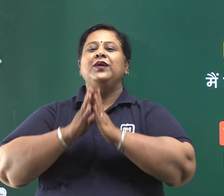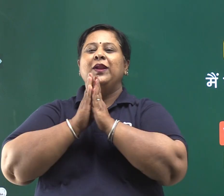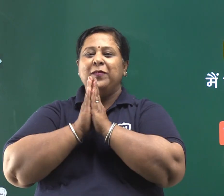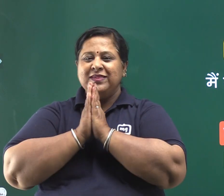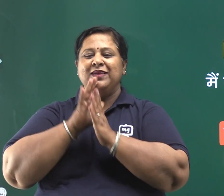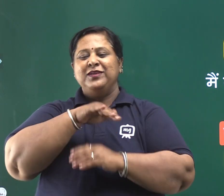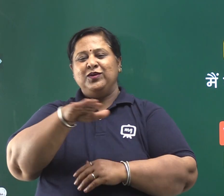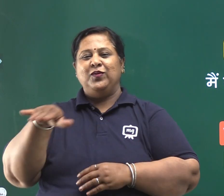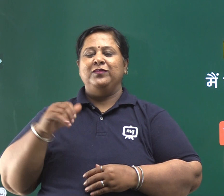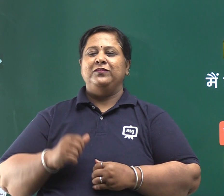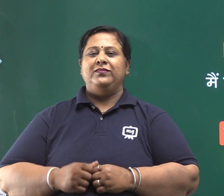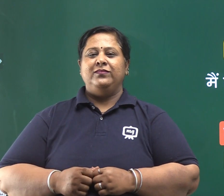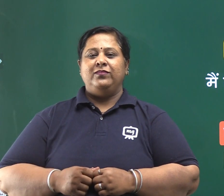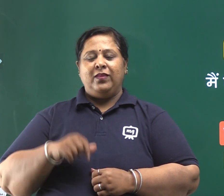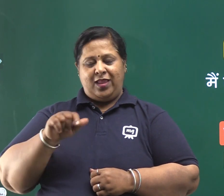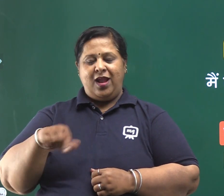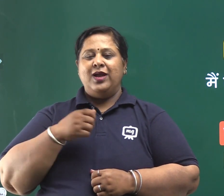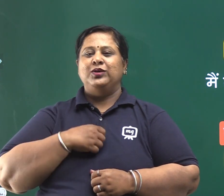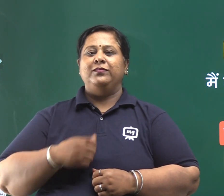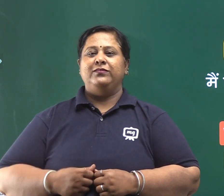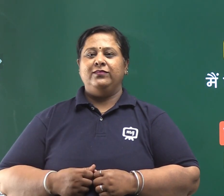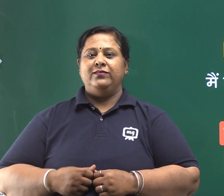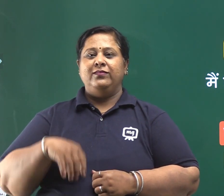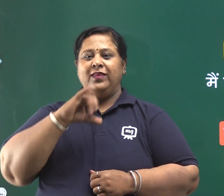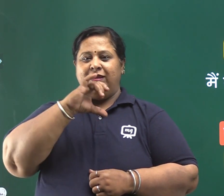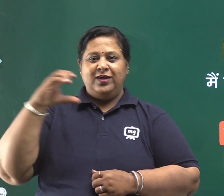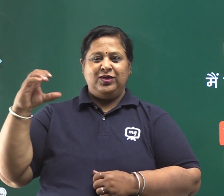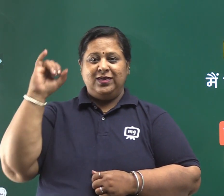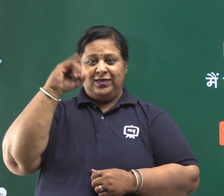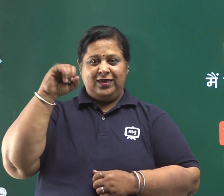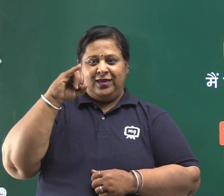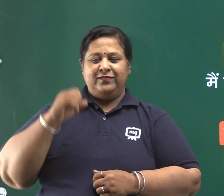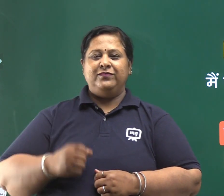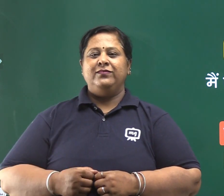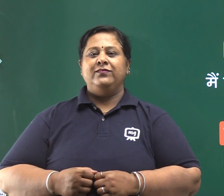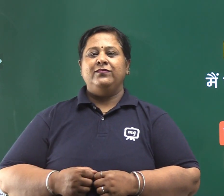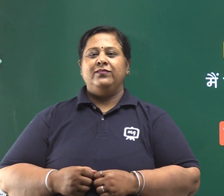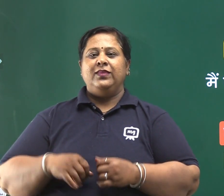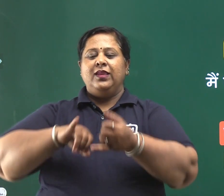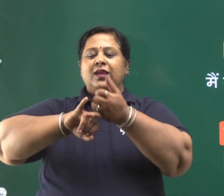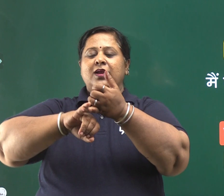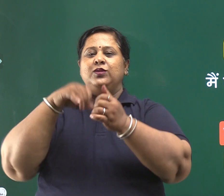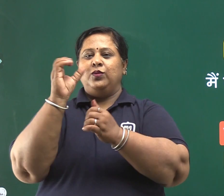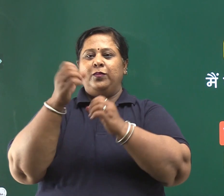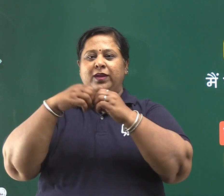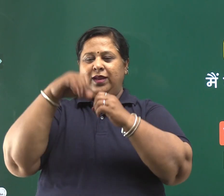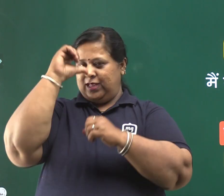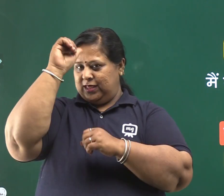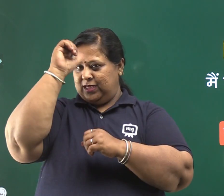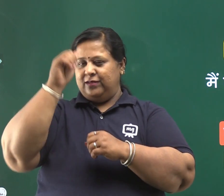नमस्ते बच्चों। आज हम कक्षा 6 विषय हिंदी